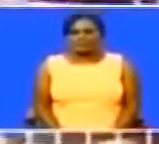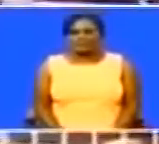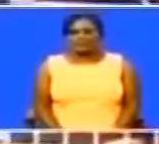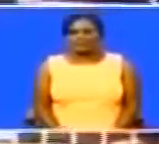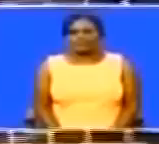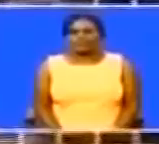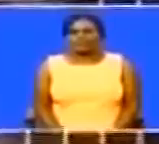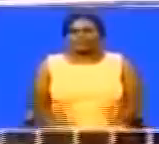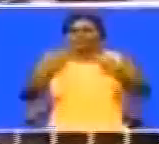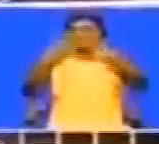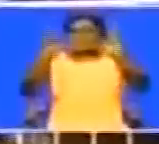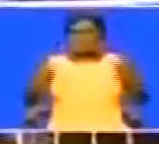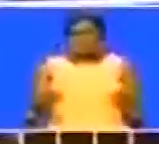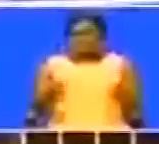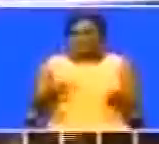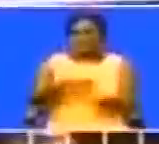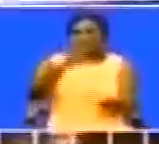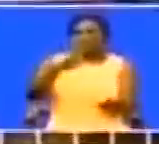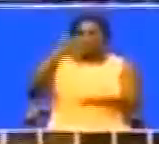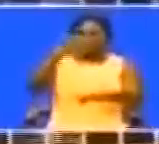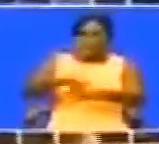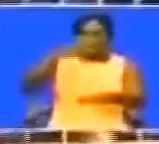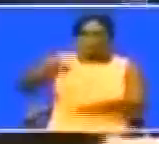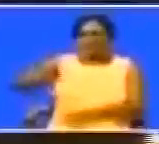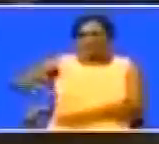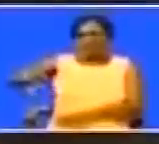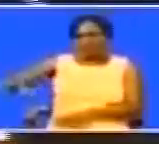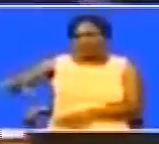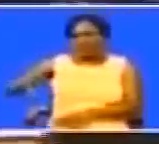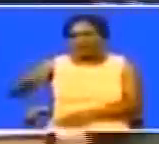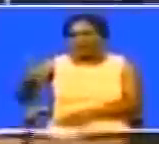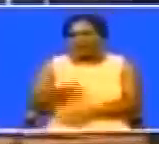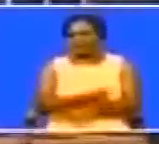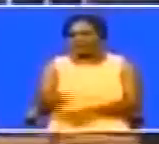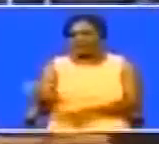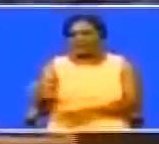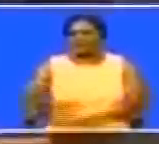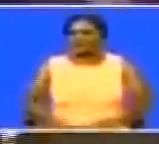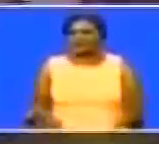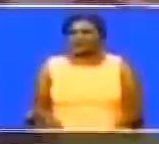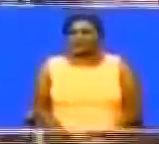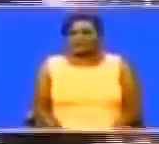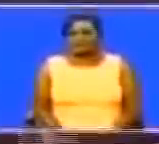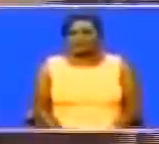Swala la mswada wa bajeti ya ziada katika kaunti ya Embu ileo ilichukua mkondo mwingine.